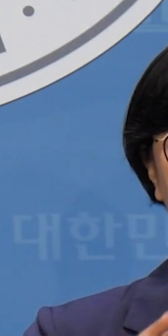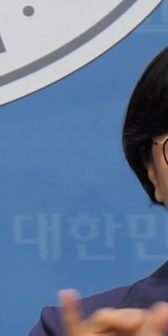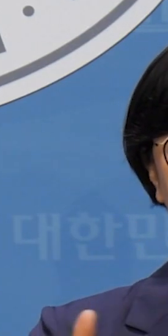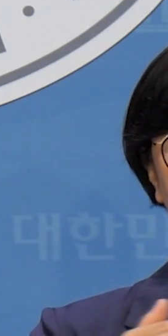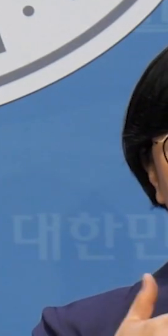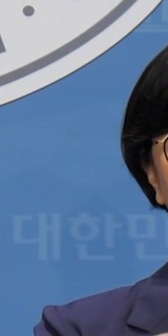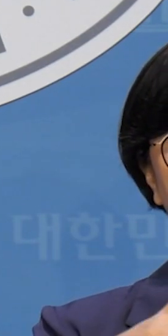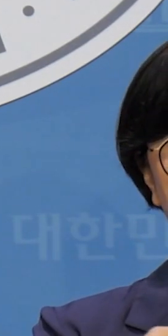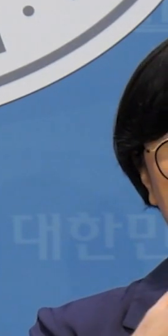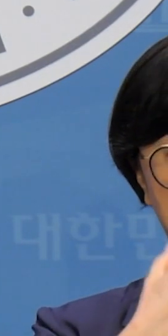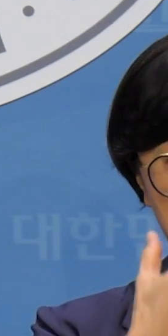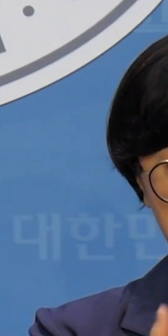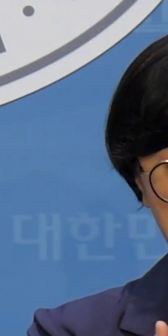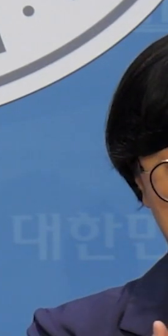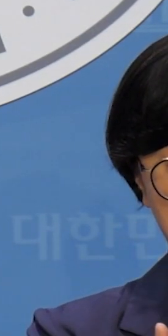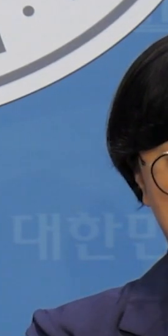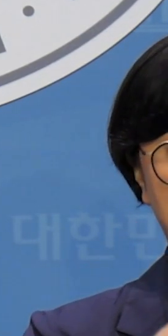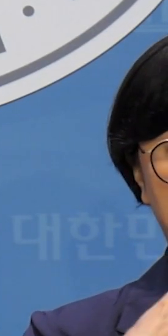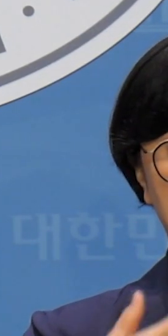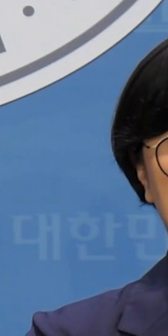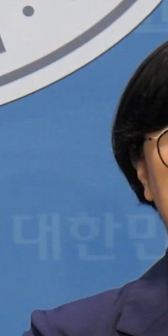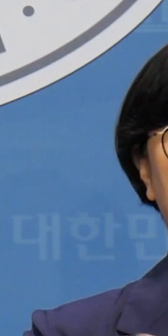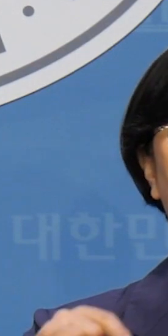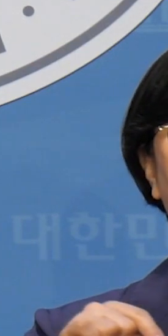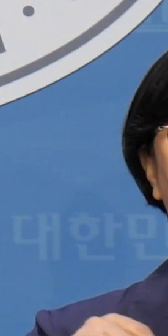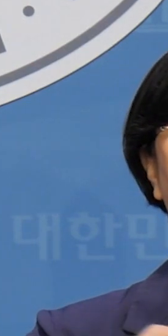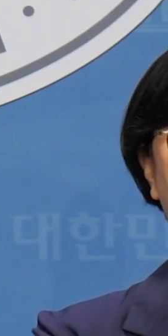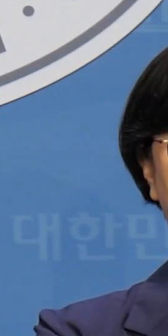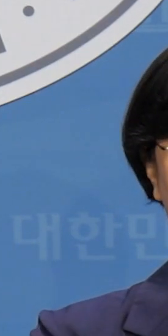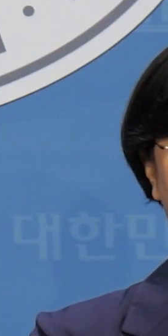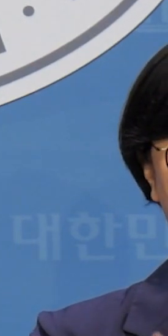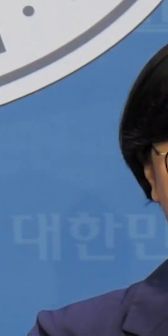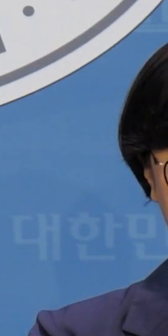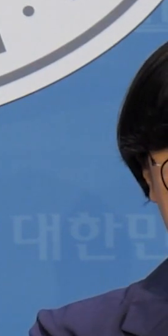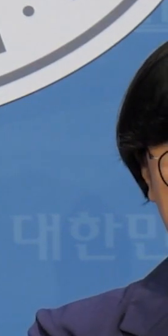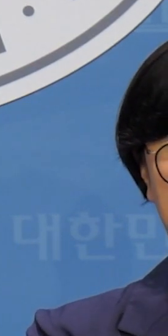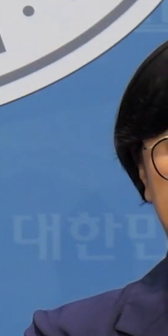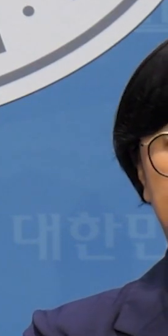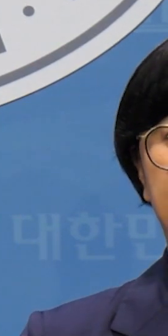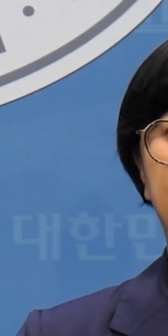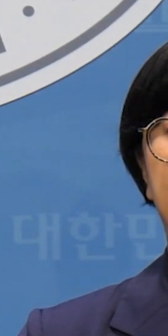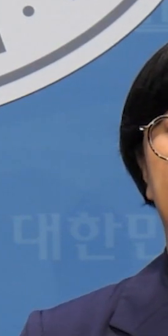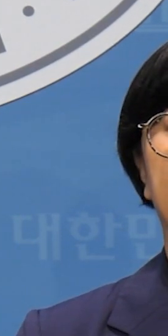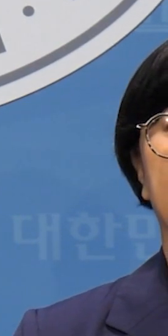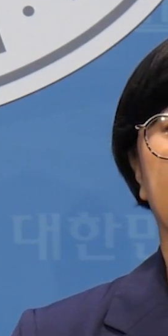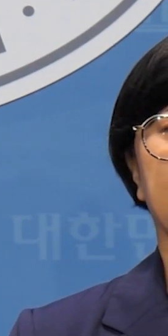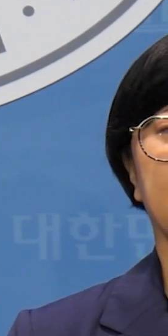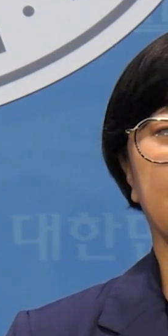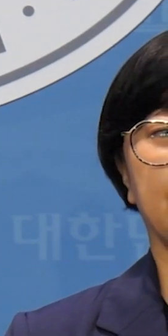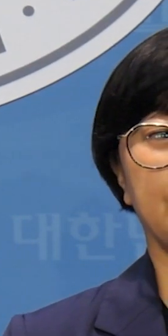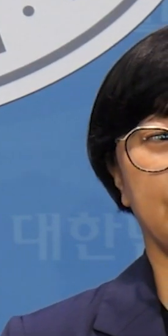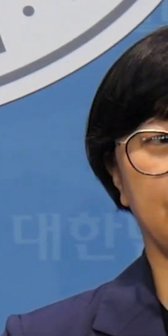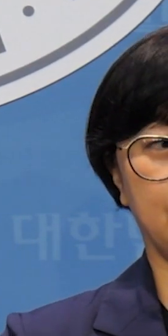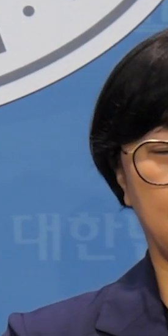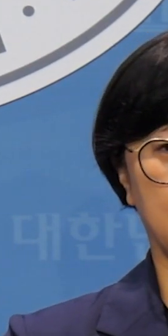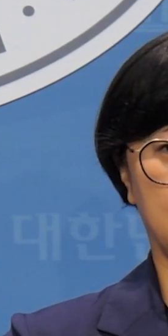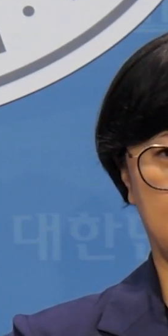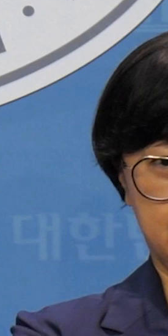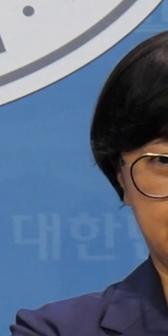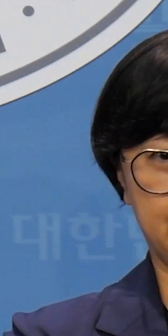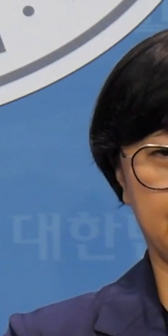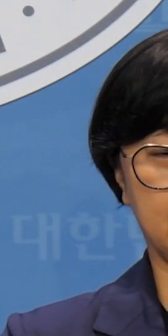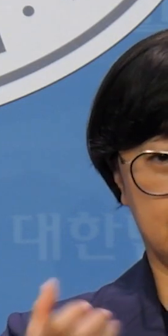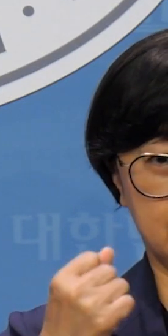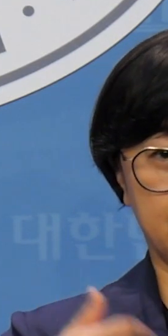국민을 숫자로 속여 오로지 정권 유지, 권력 유지를 하겠다는 것이었습니다. 본인들의 권력을 유지할